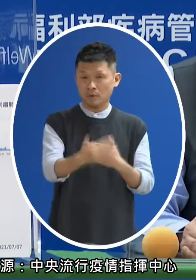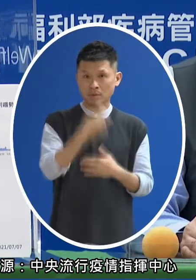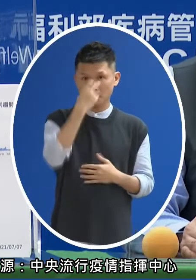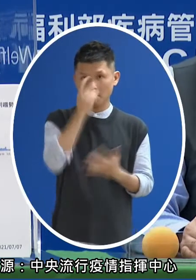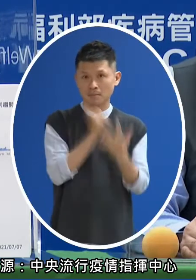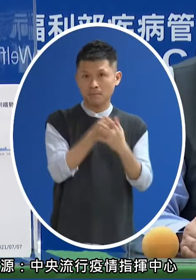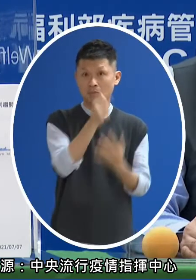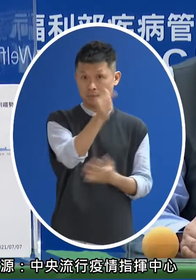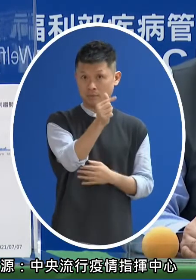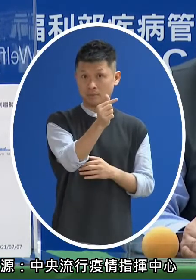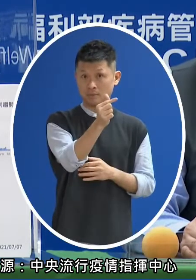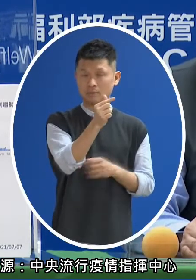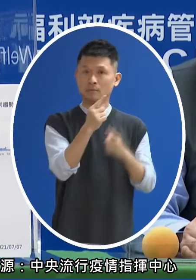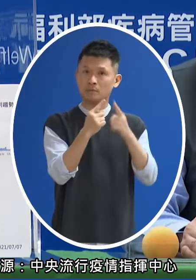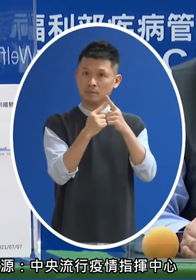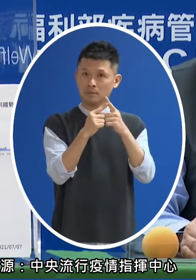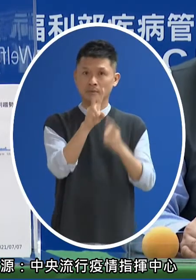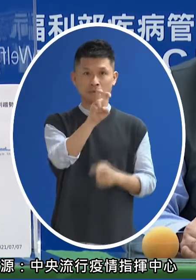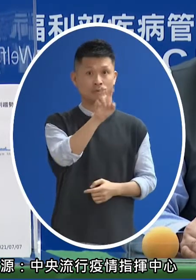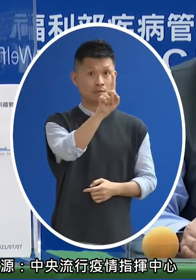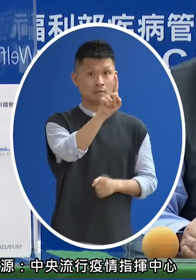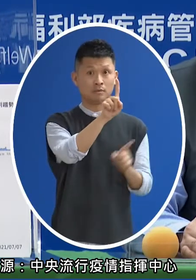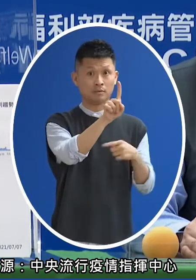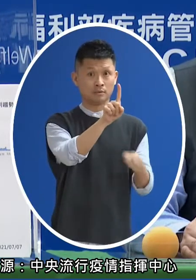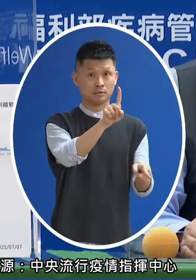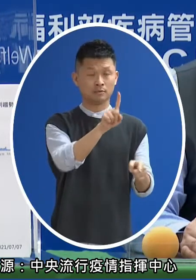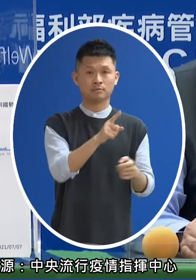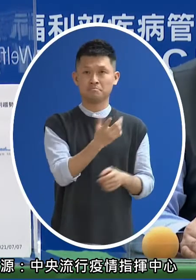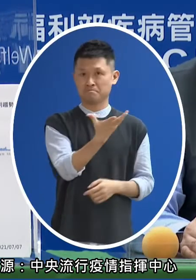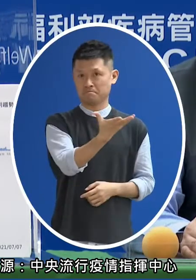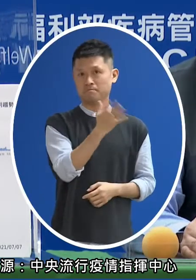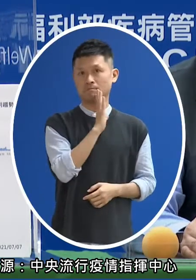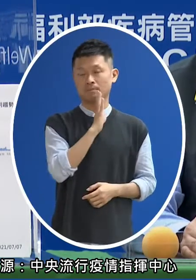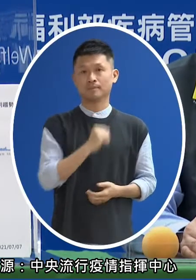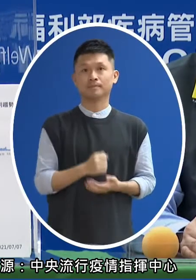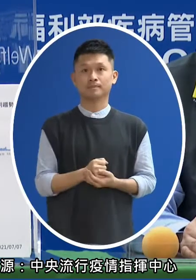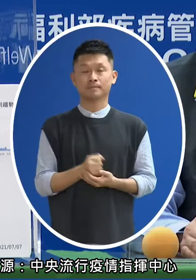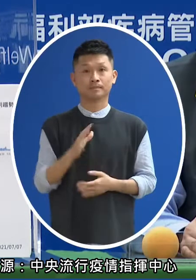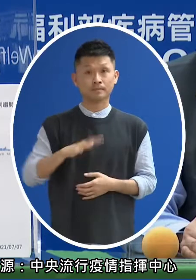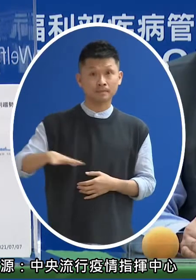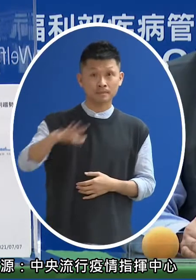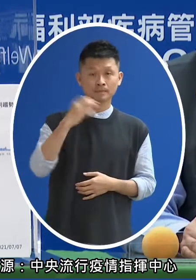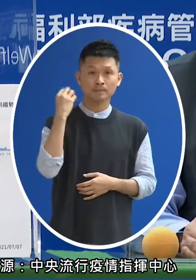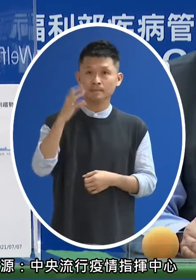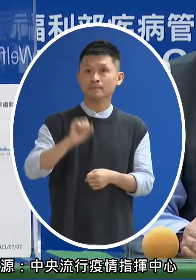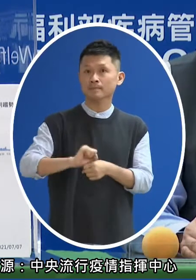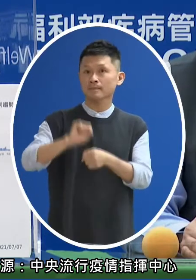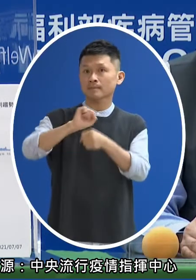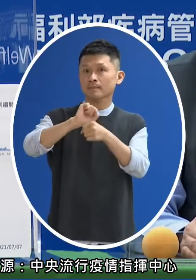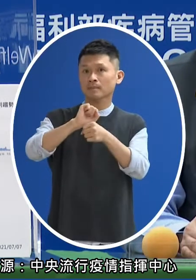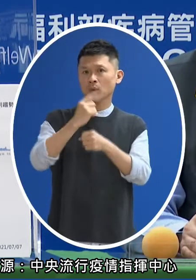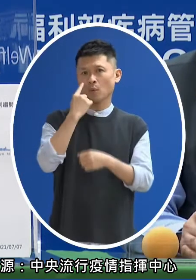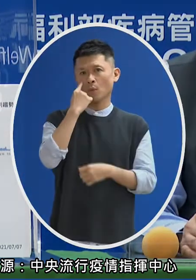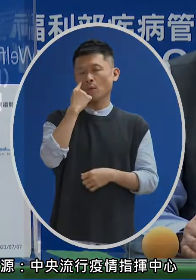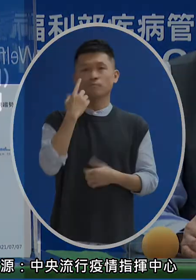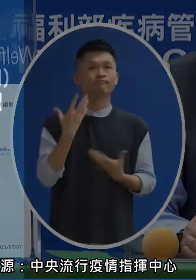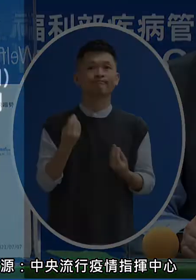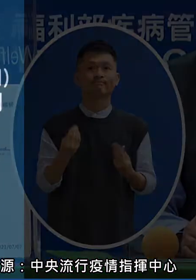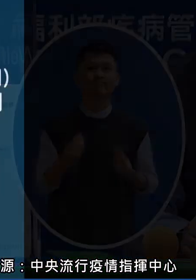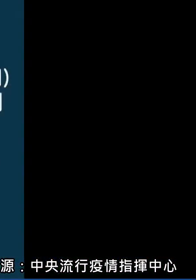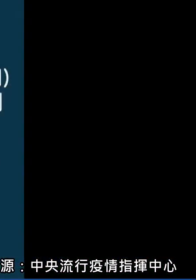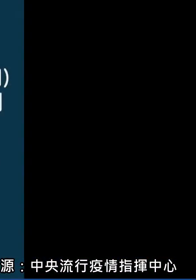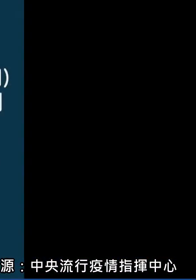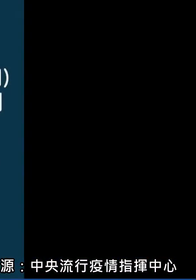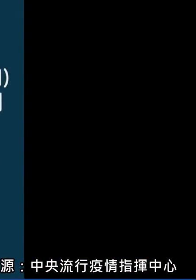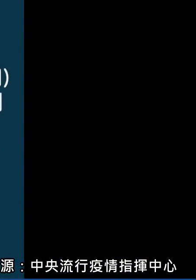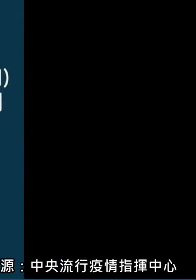有39例，居家隔离里面呢测出是阳性的含了21位，整体新增的病例并没有明显的增加。 好